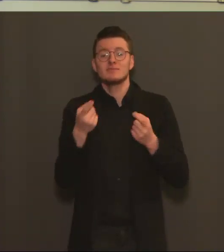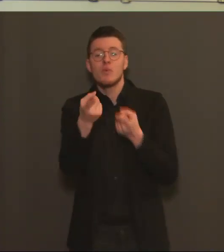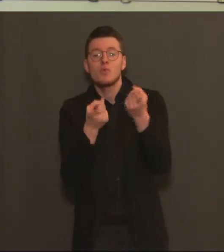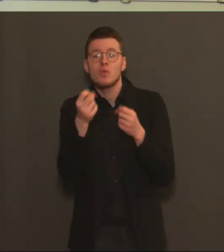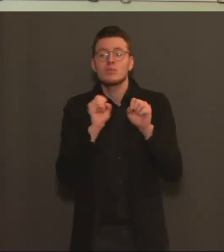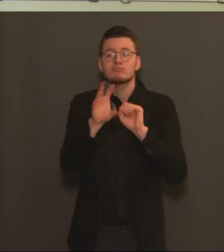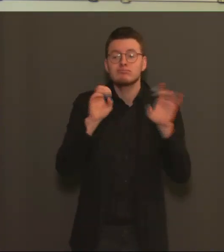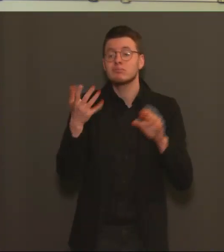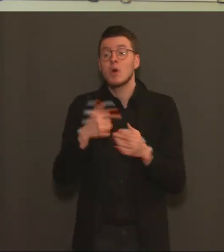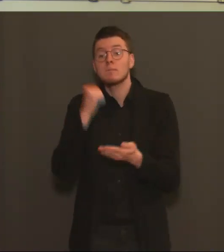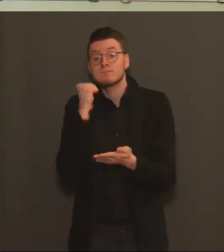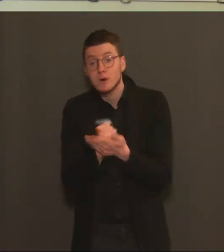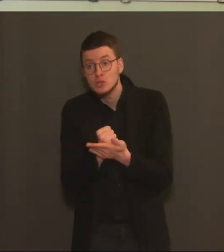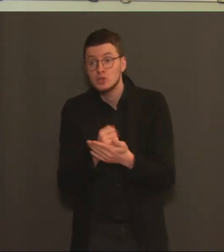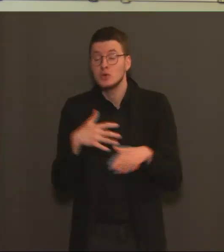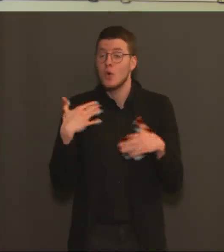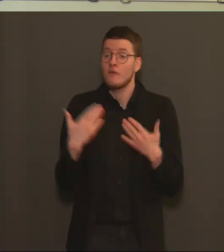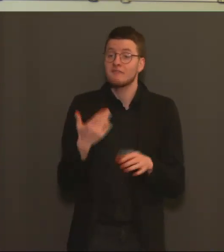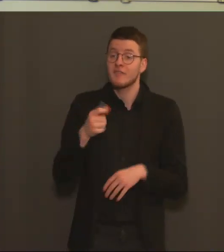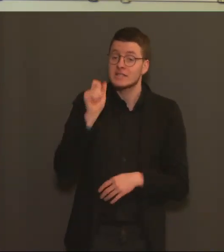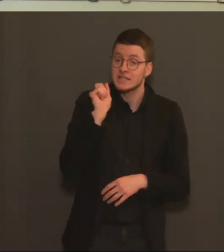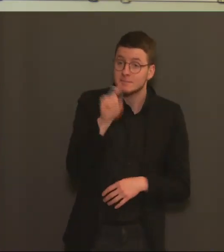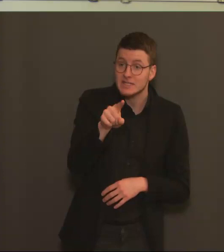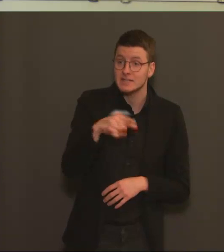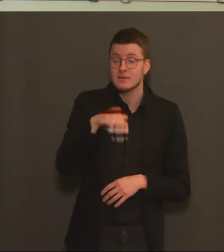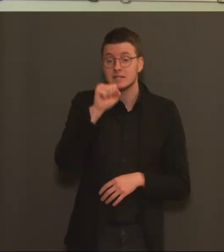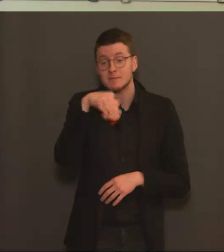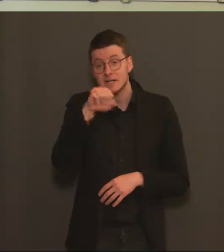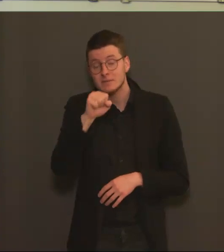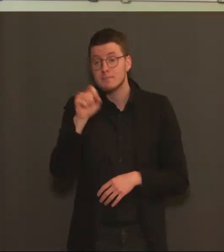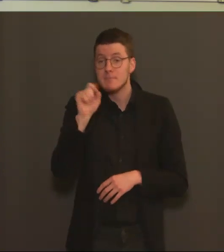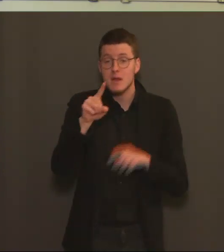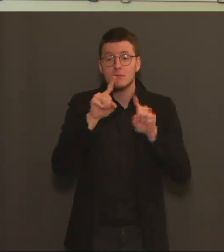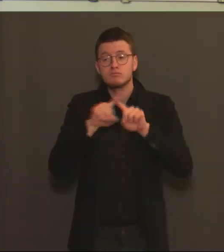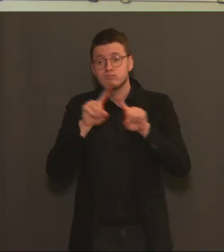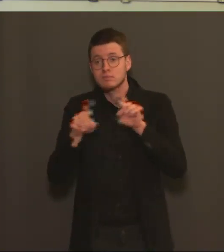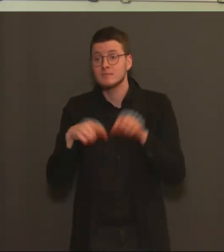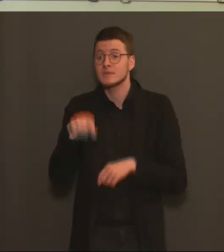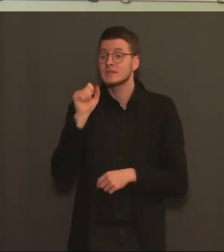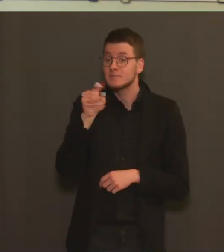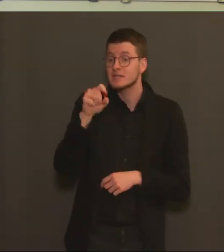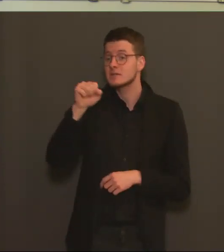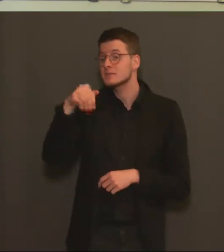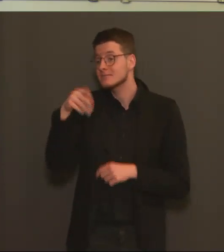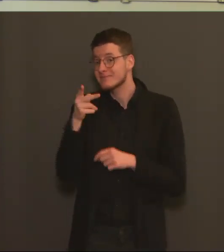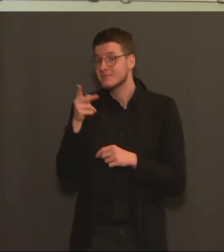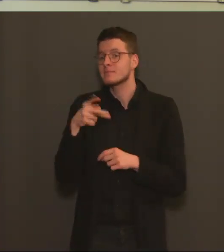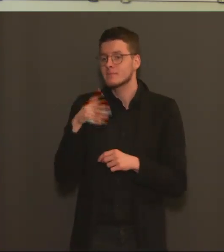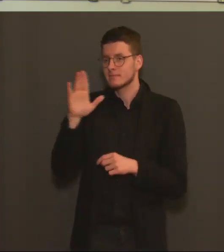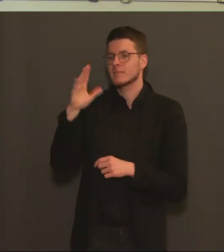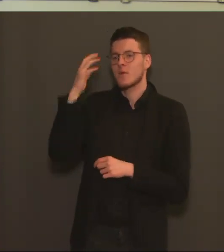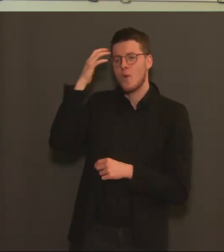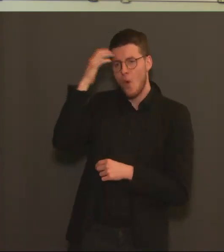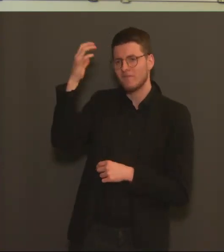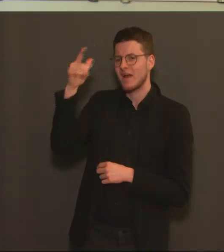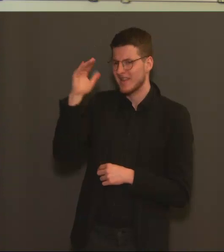post en of via e-mail en of sms, als deze laatste gegevens bekend zijn